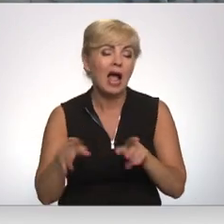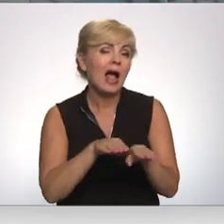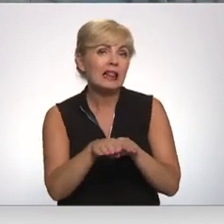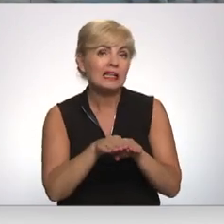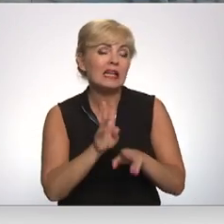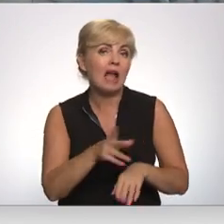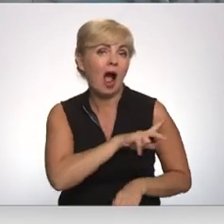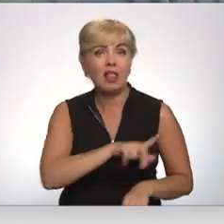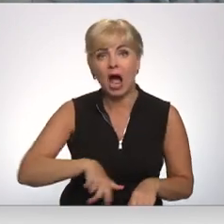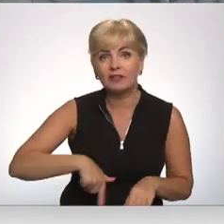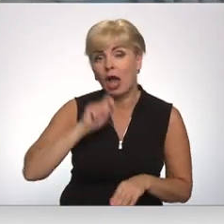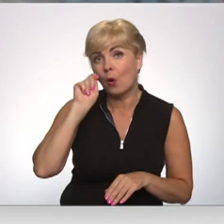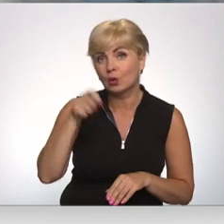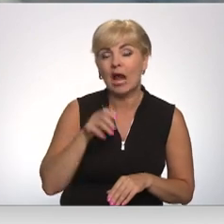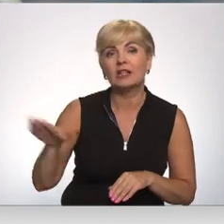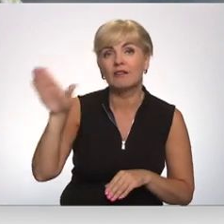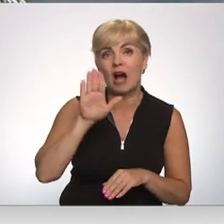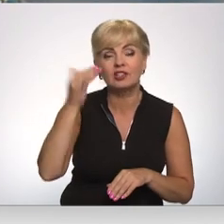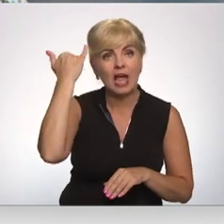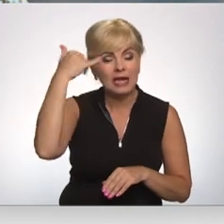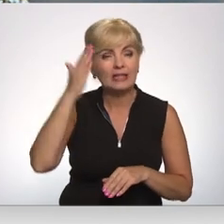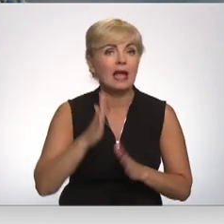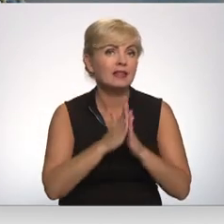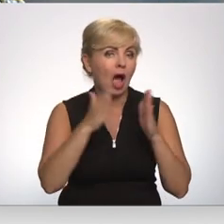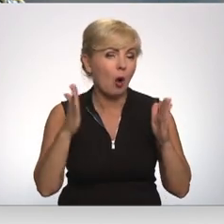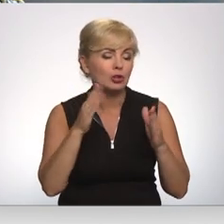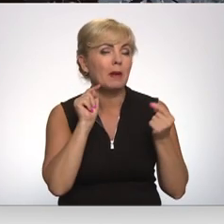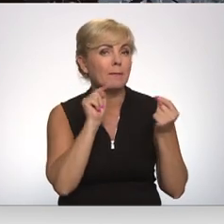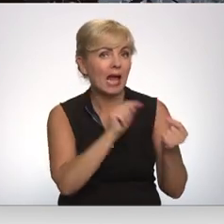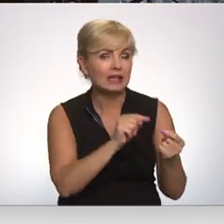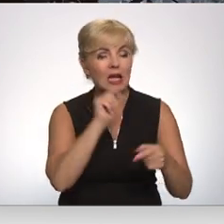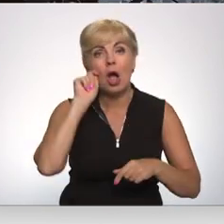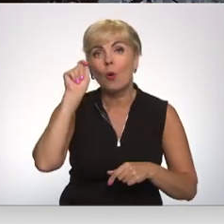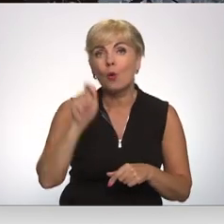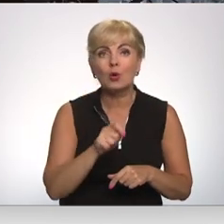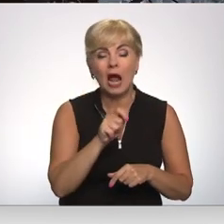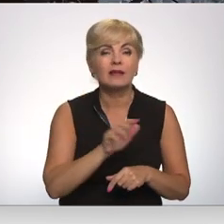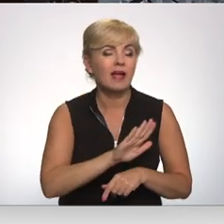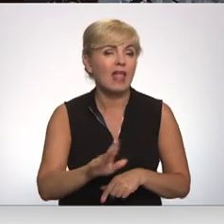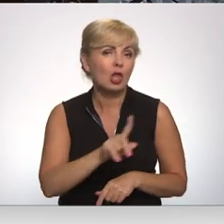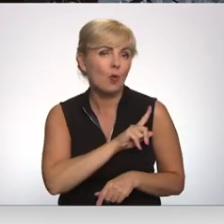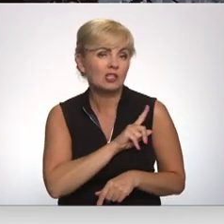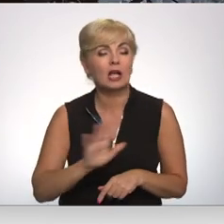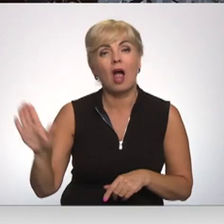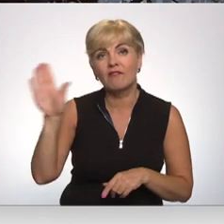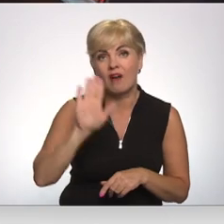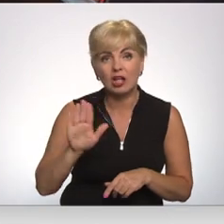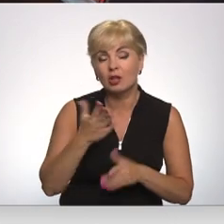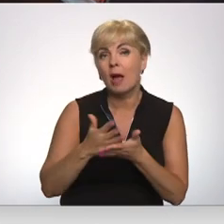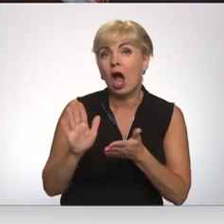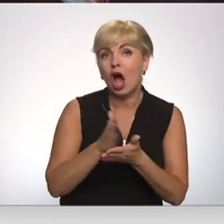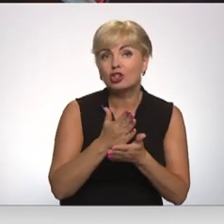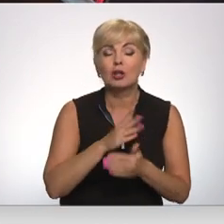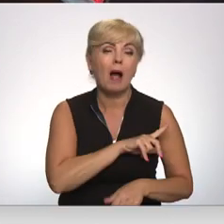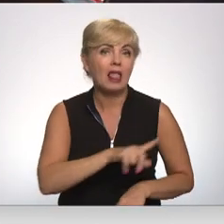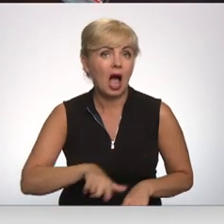kā Latvijai, arī Ukrainas valsts idejai bija daudz pretinieku. Ukraiņi nenosargāja valstiskumu, atšķirībā no